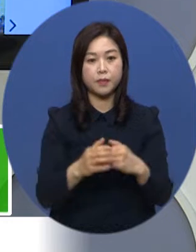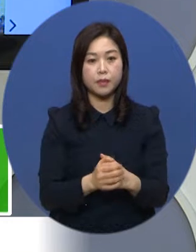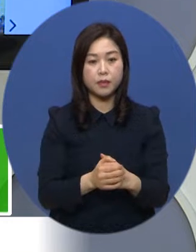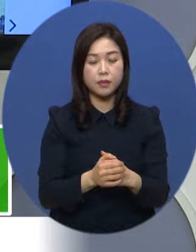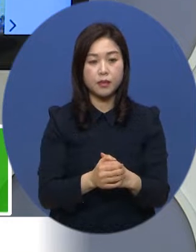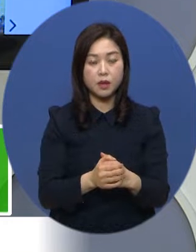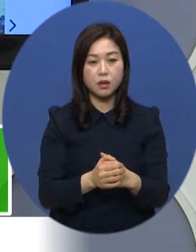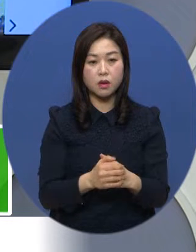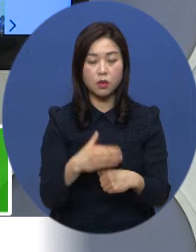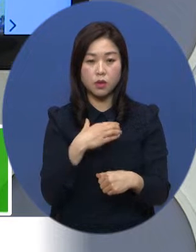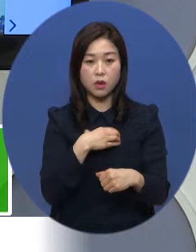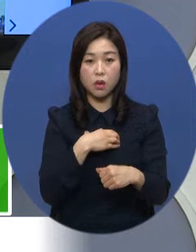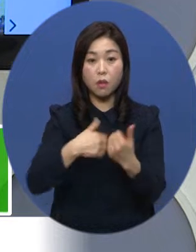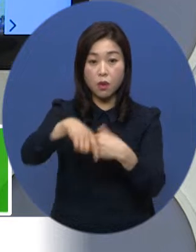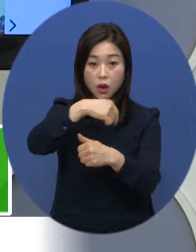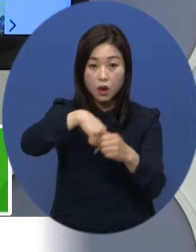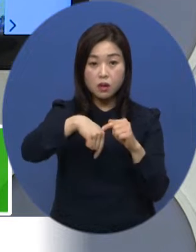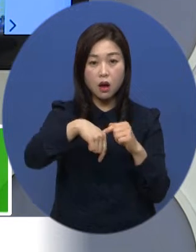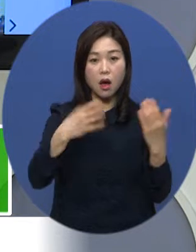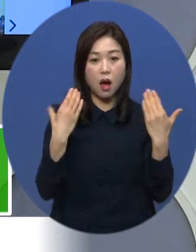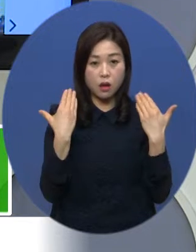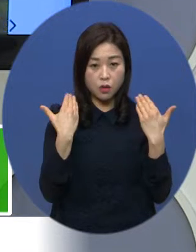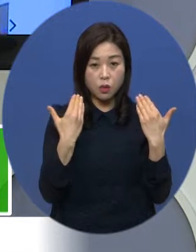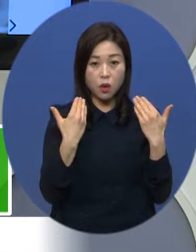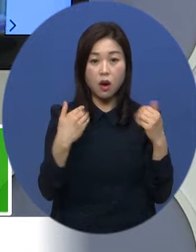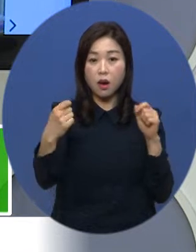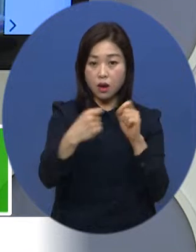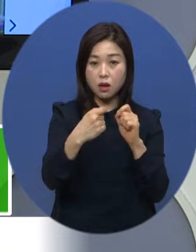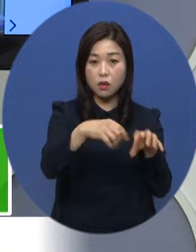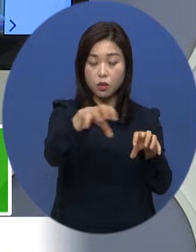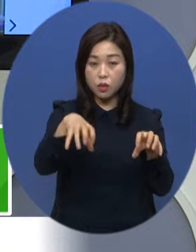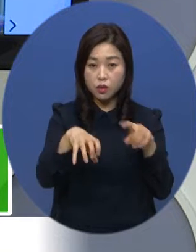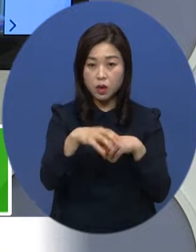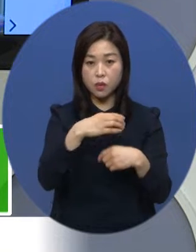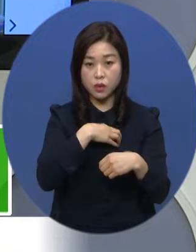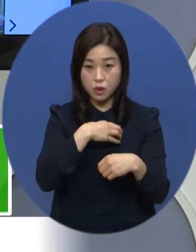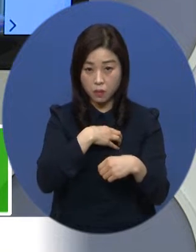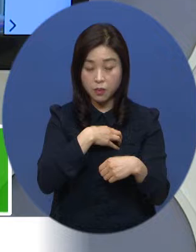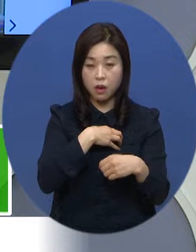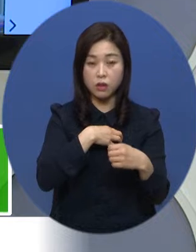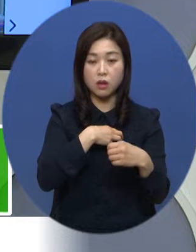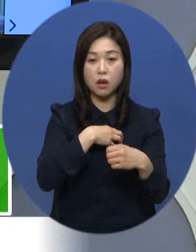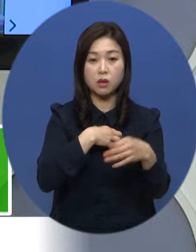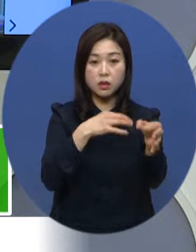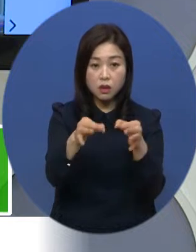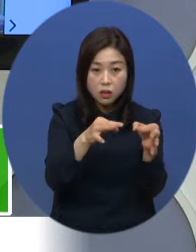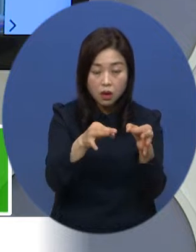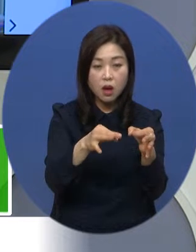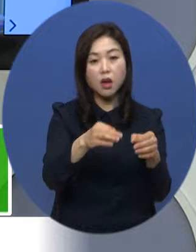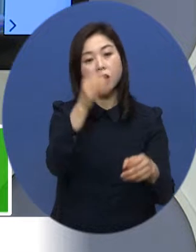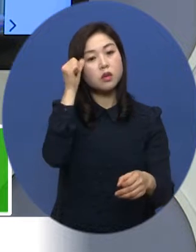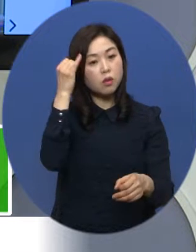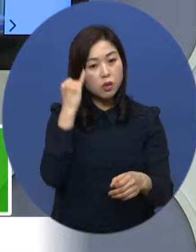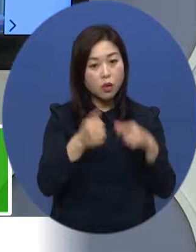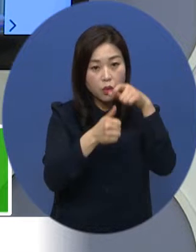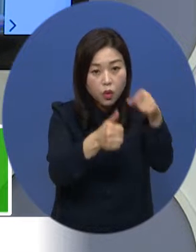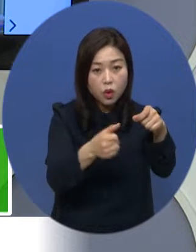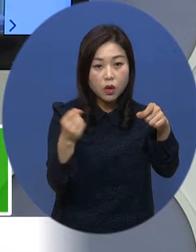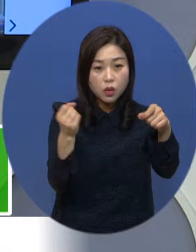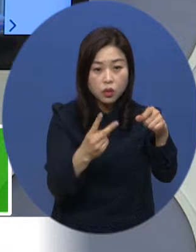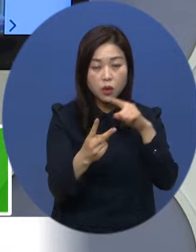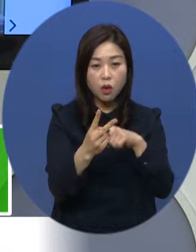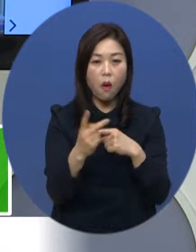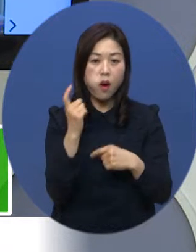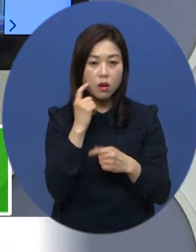유해환경 분야는 학교주변 지어 유해업소 에서 의 청소년 출입과 고용 행위와 신 변종 업소 에보 법